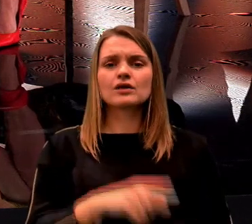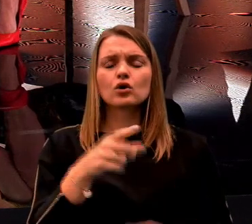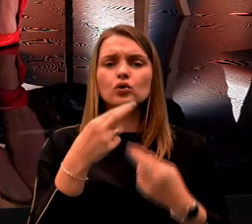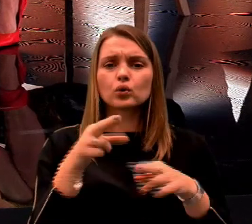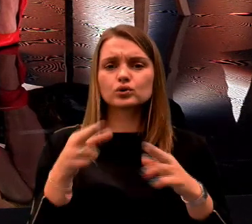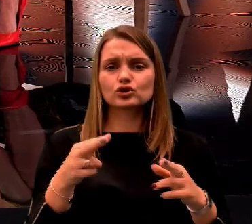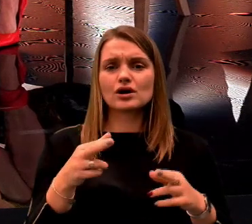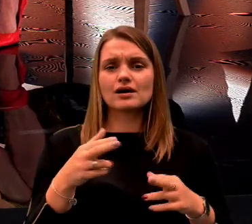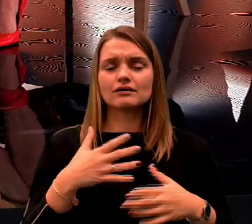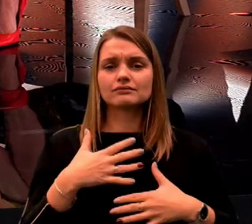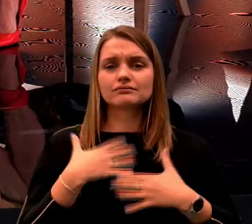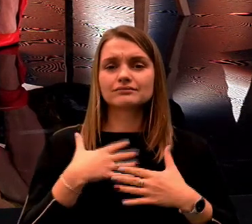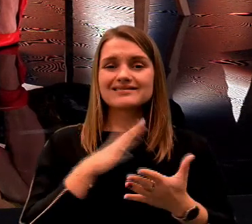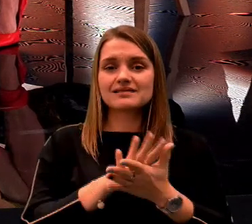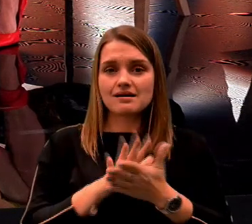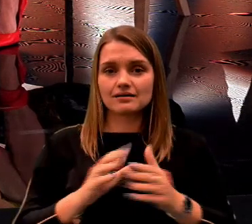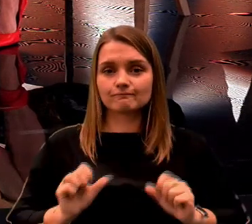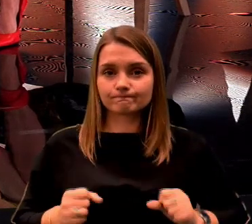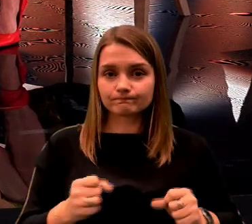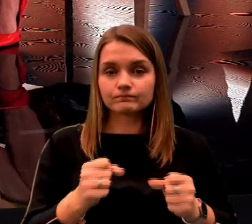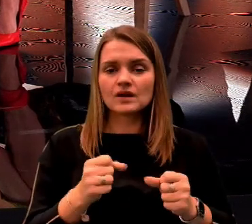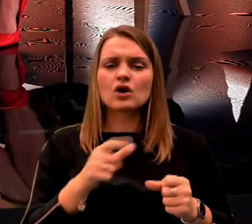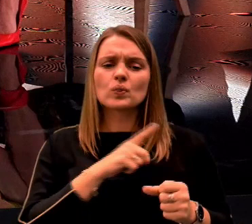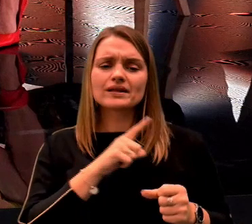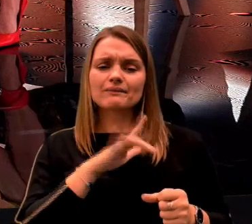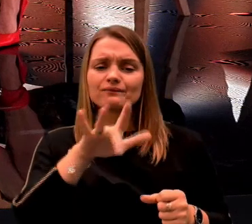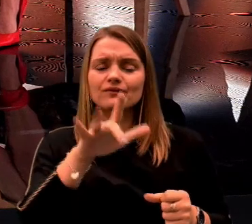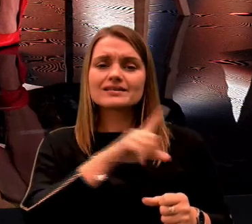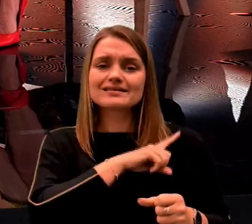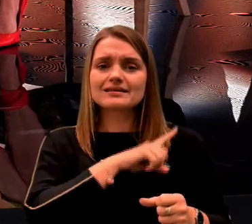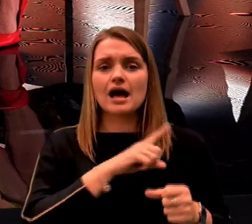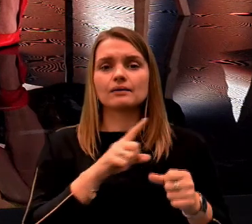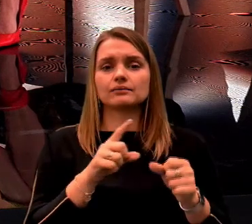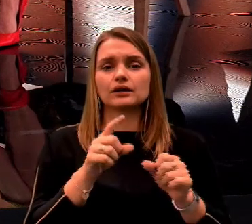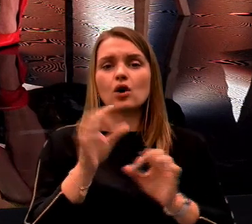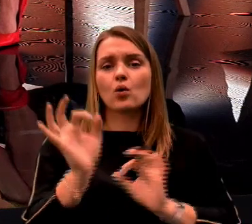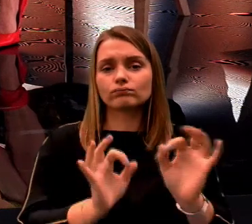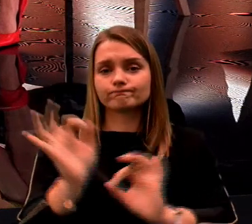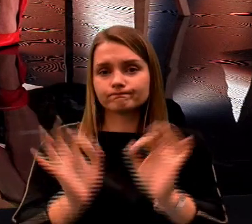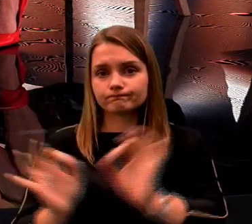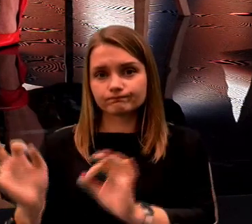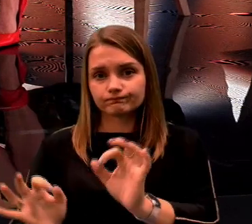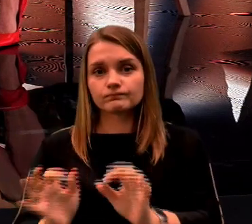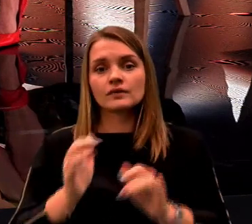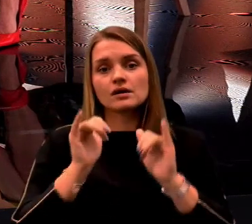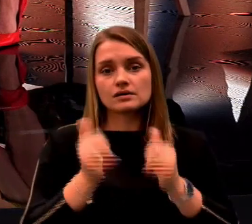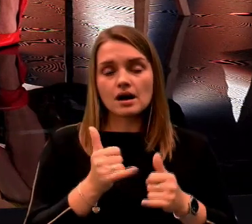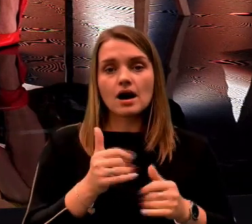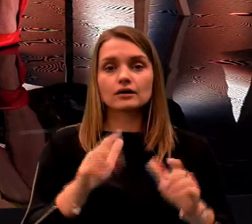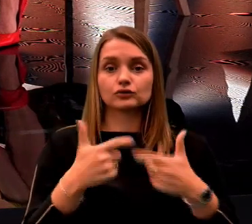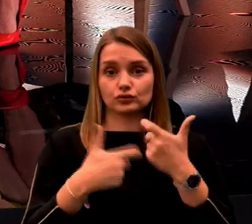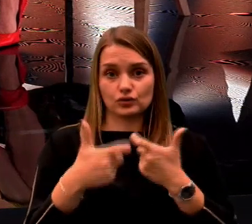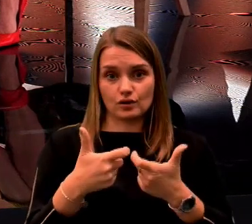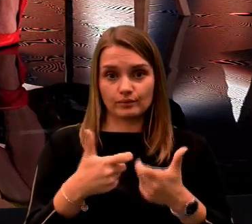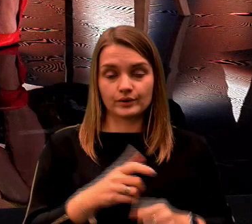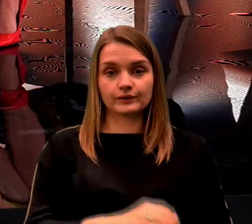działają, zaczynają się same trochę dostrajać. To ja, żeby dodać do tych waszych przykładów, takich mocnych i z